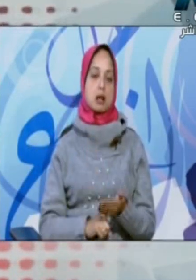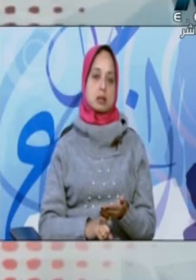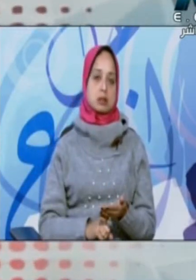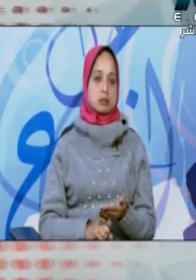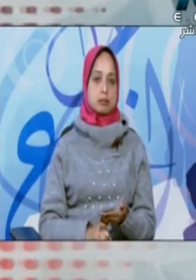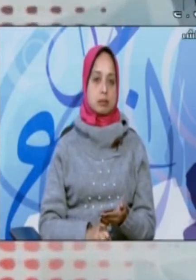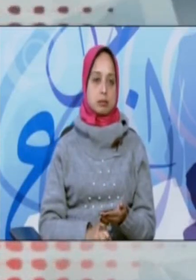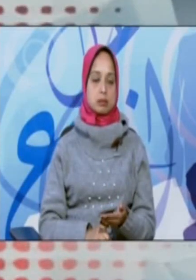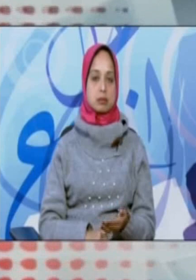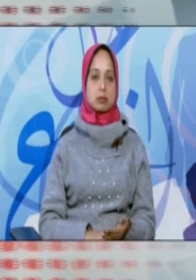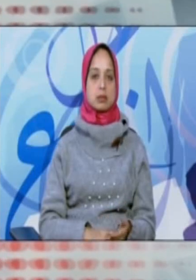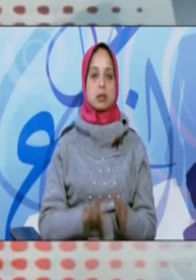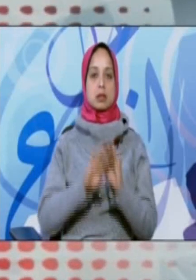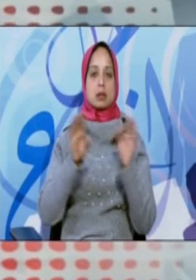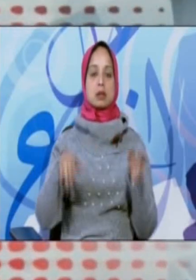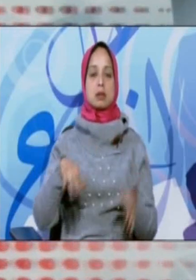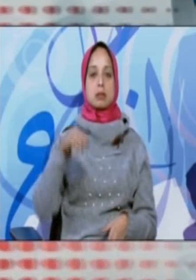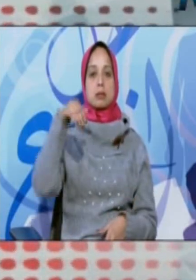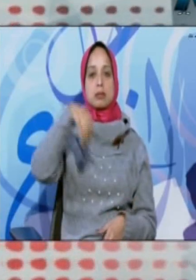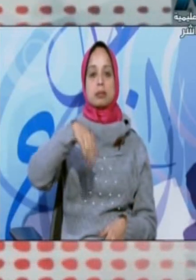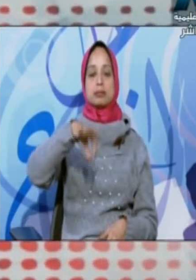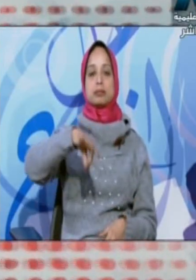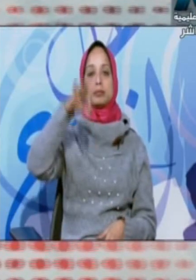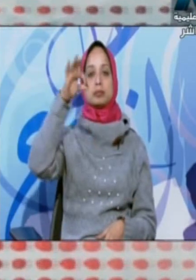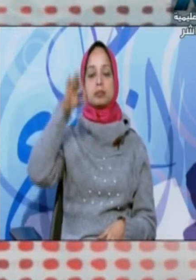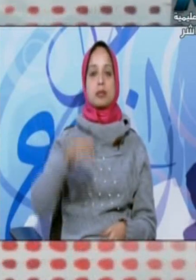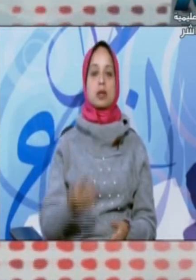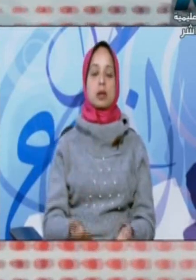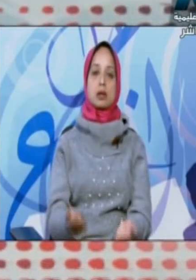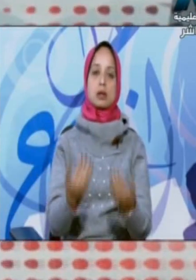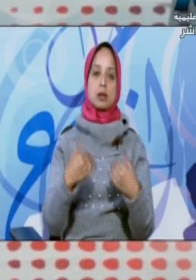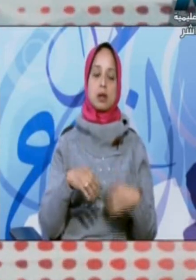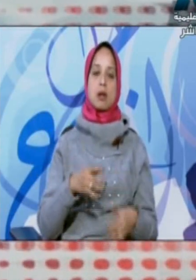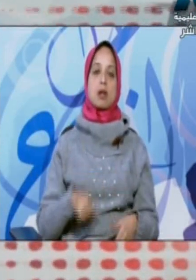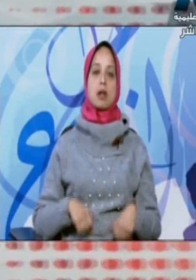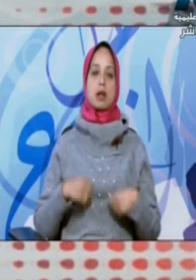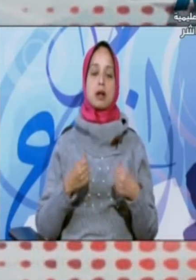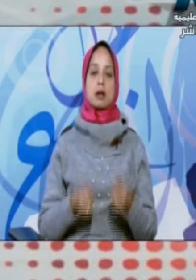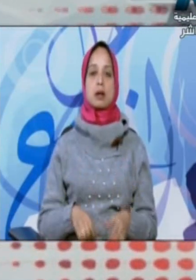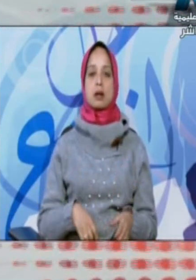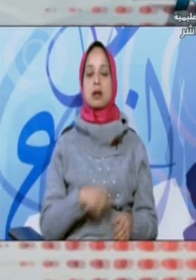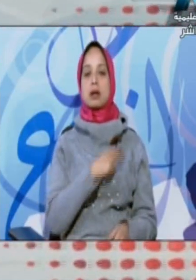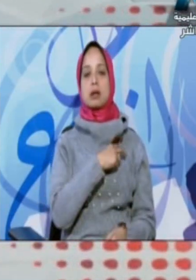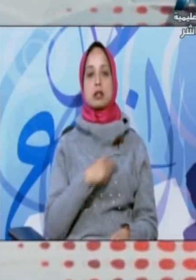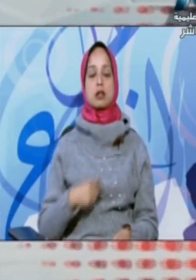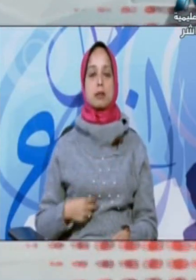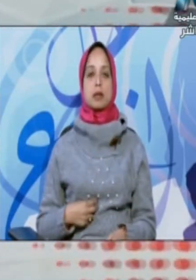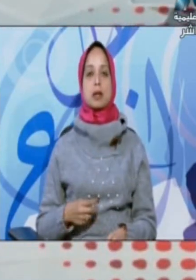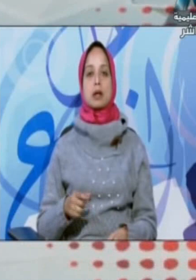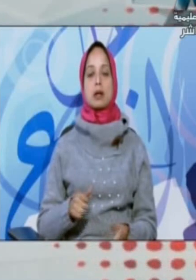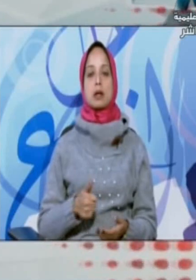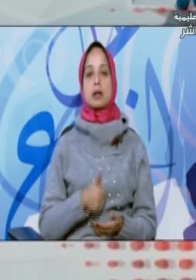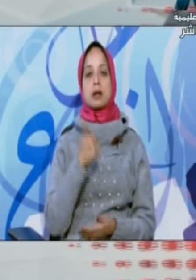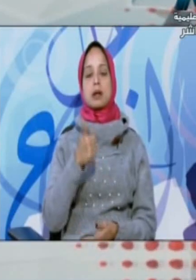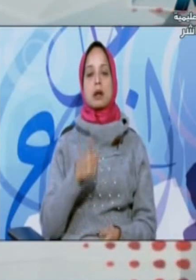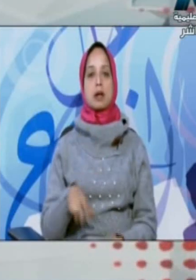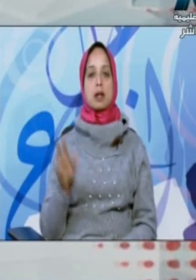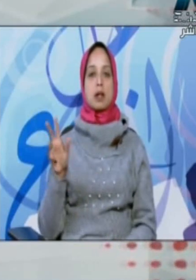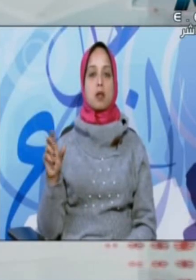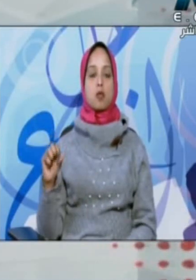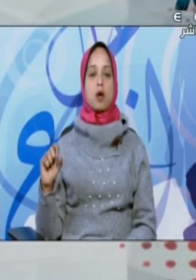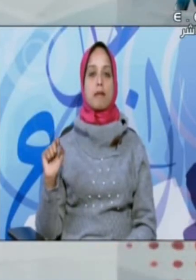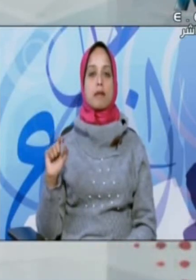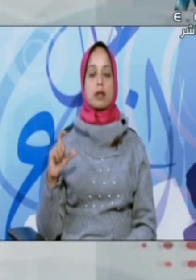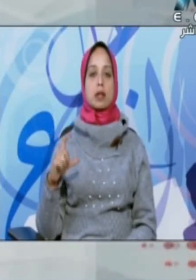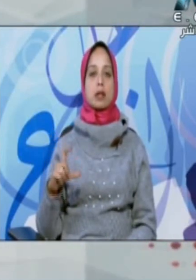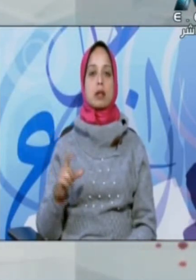الملك على إجراء انتخابات. الملك رجع الحياة النيابية، يعني عمل انتخابات. لما عمل انتخابات نجح الوفد، ألف النحاس